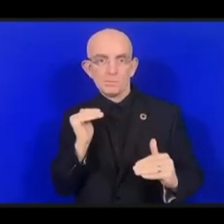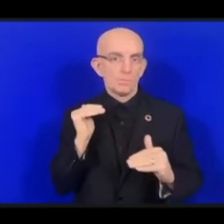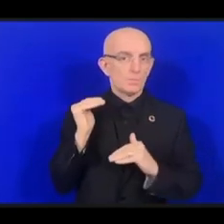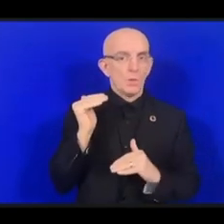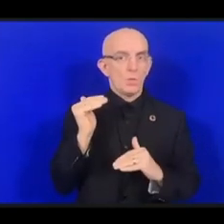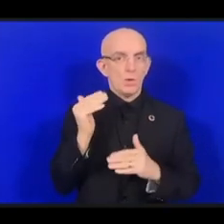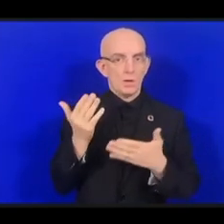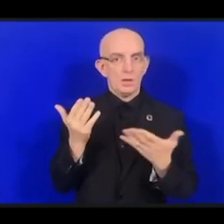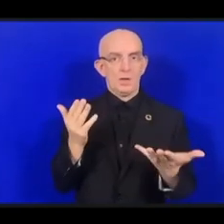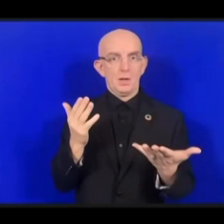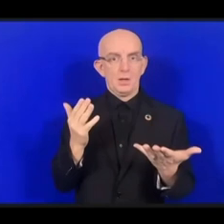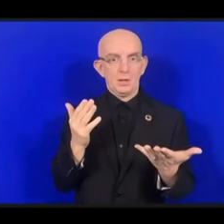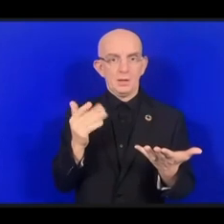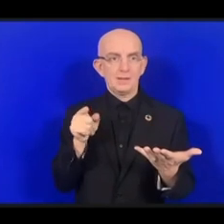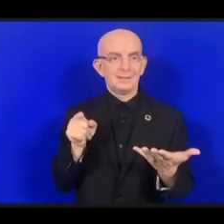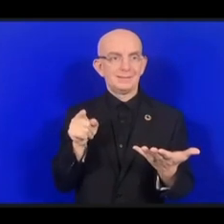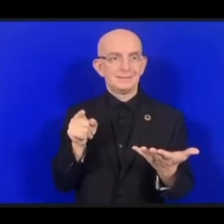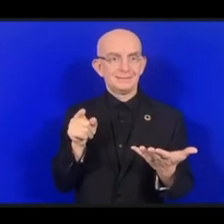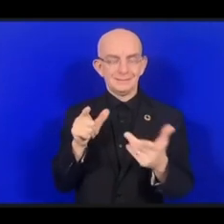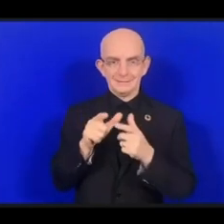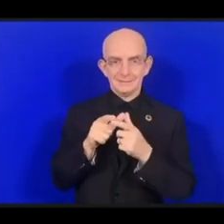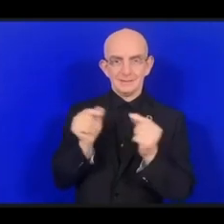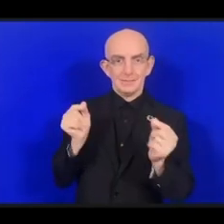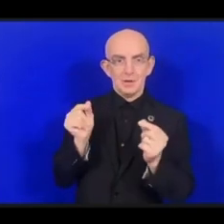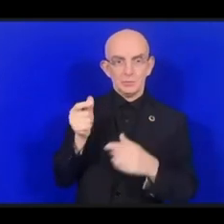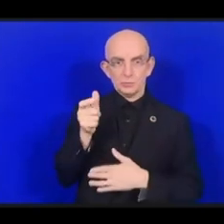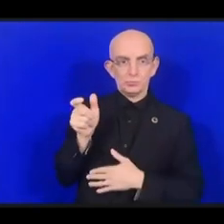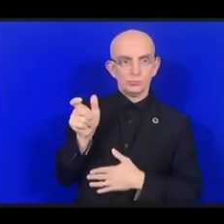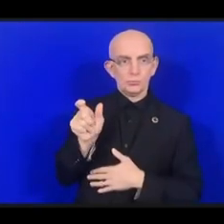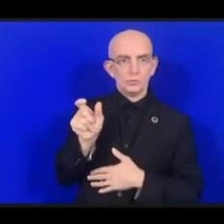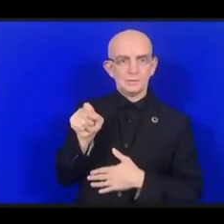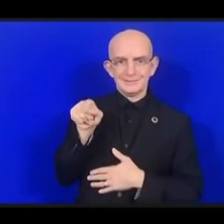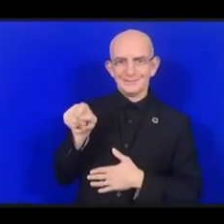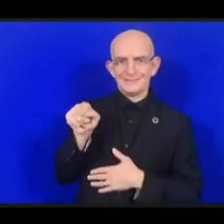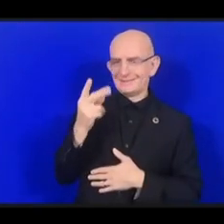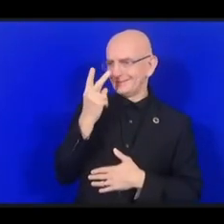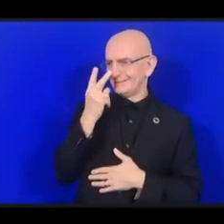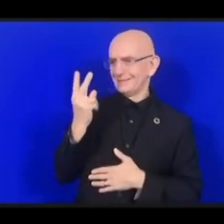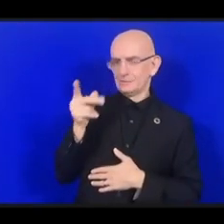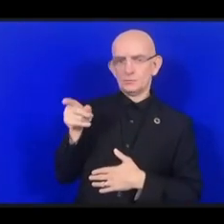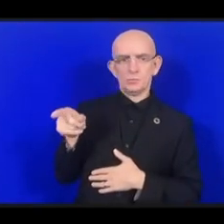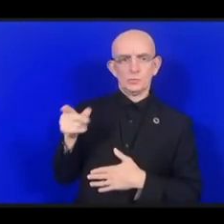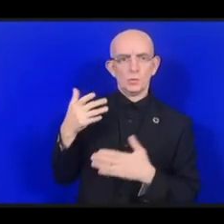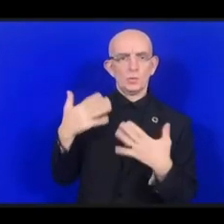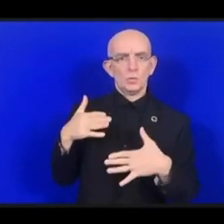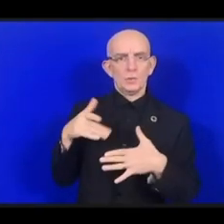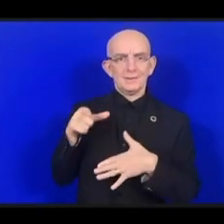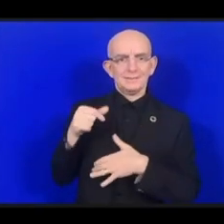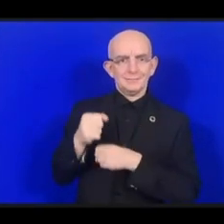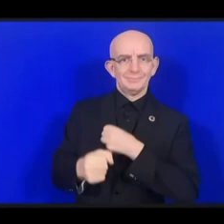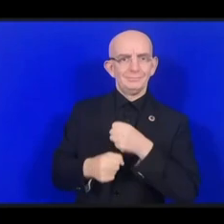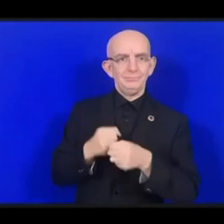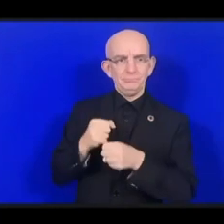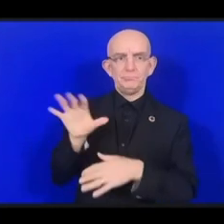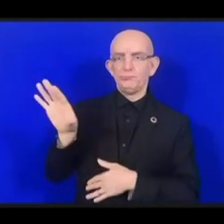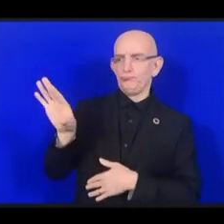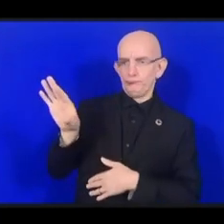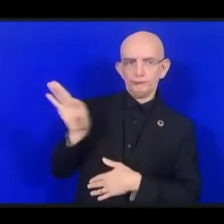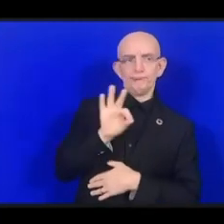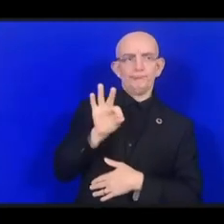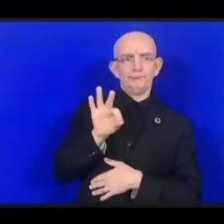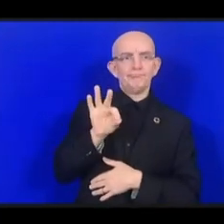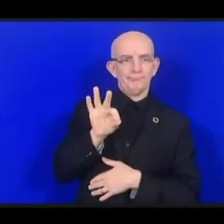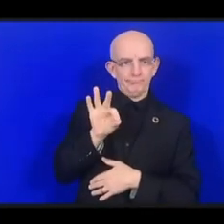نهايتها يتم اختيار حرف الكنجي للعام من خلال اقتراع تنظمه مؤسسه اختبار